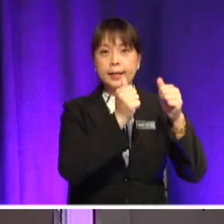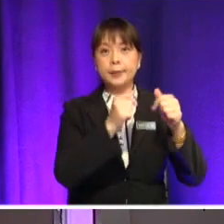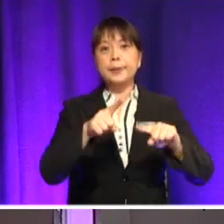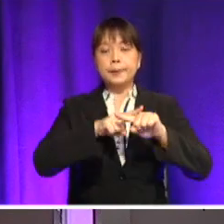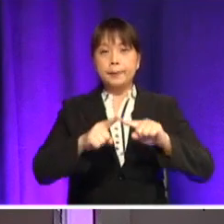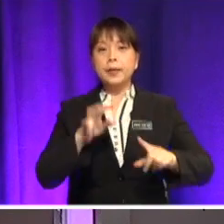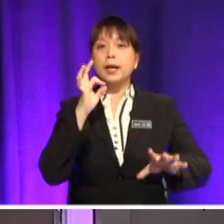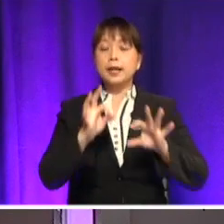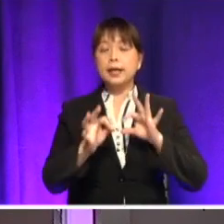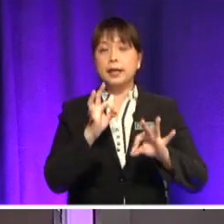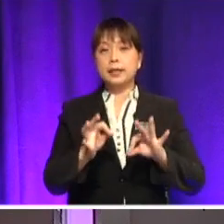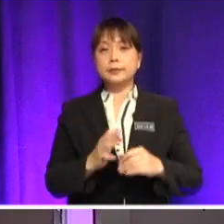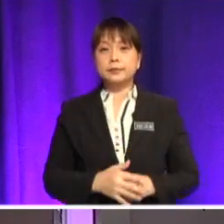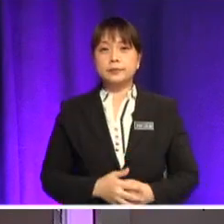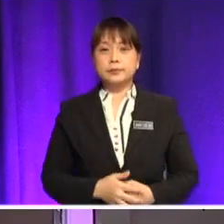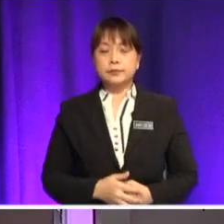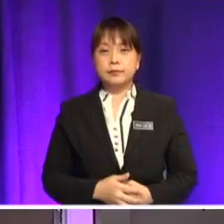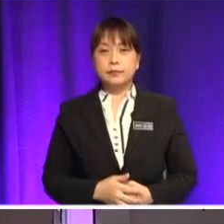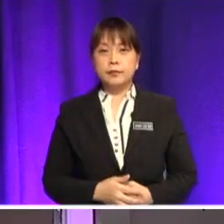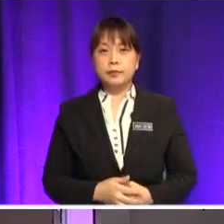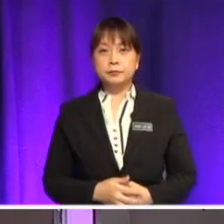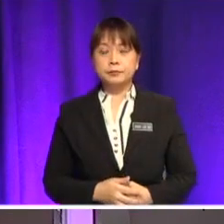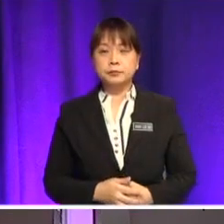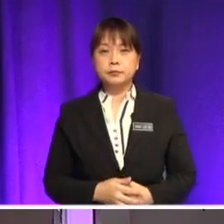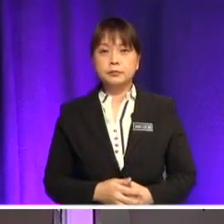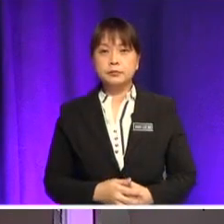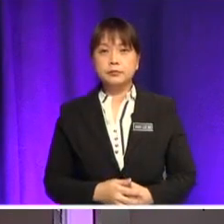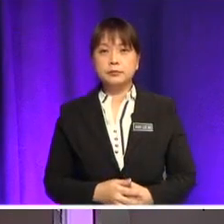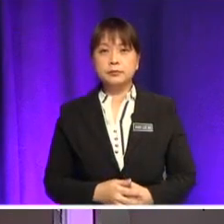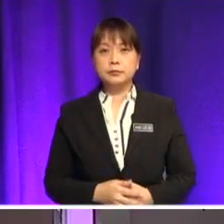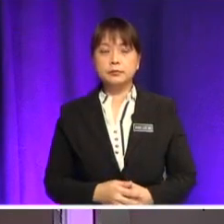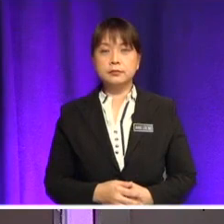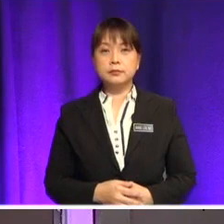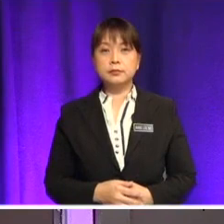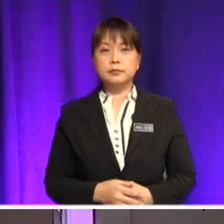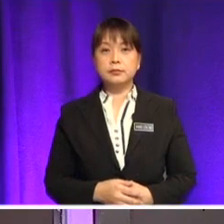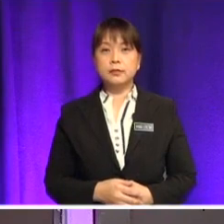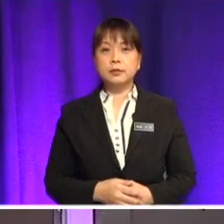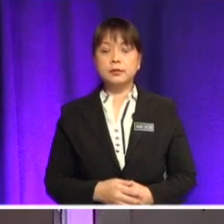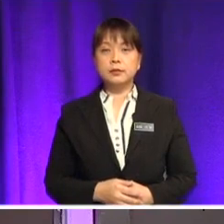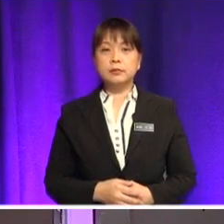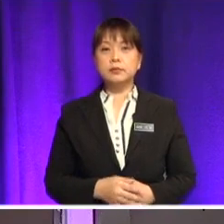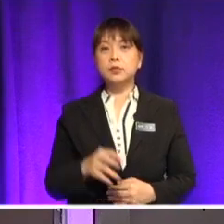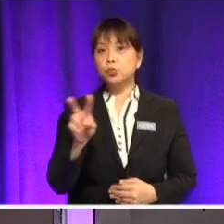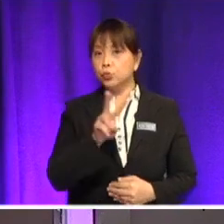angin menggunakan konsep prinsip Pascal kedua-duanya